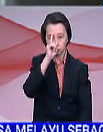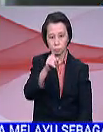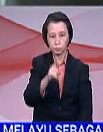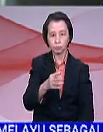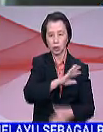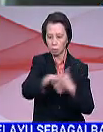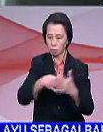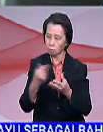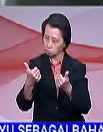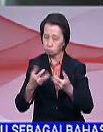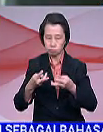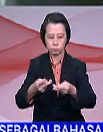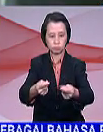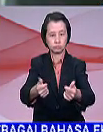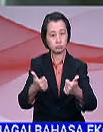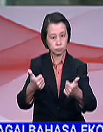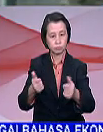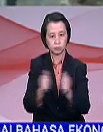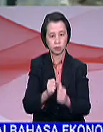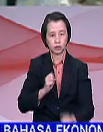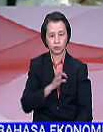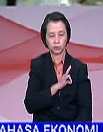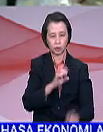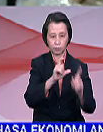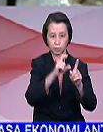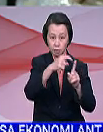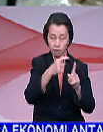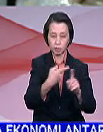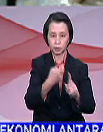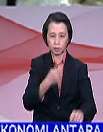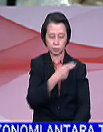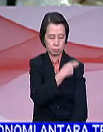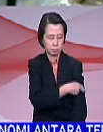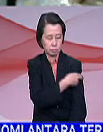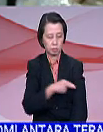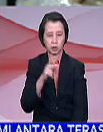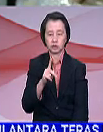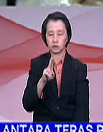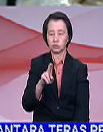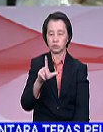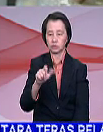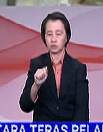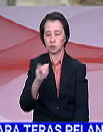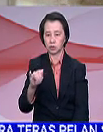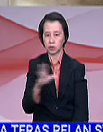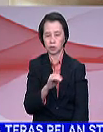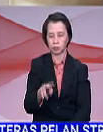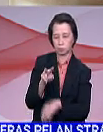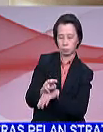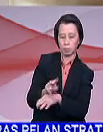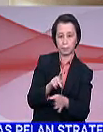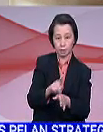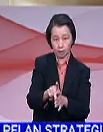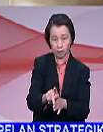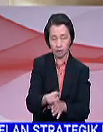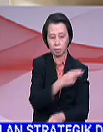lancar dengan staf klinikal daripada Hospital Kulai dan di bawah pemantauan pakar Sultan Saraya Aminah